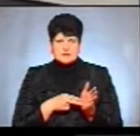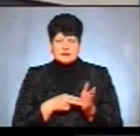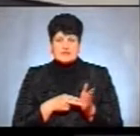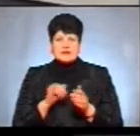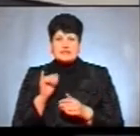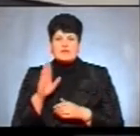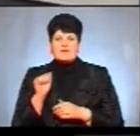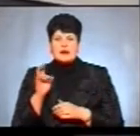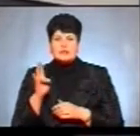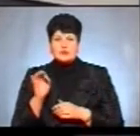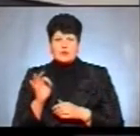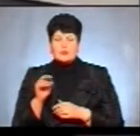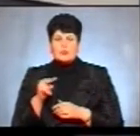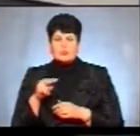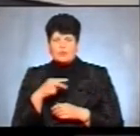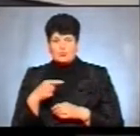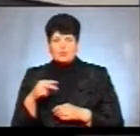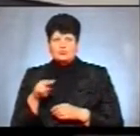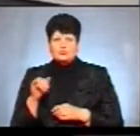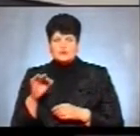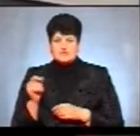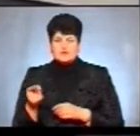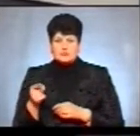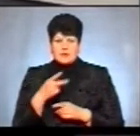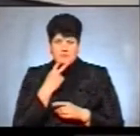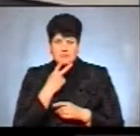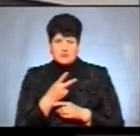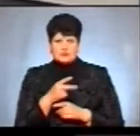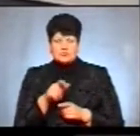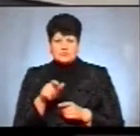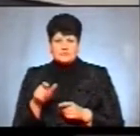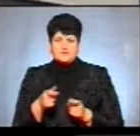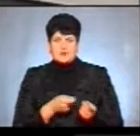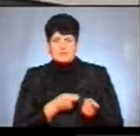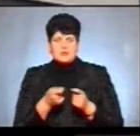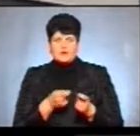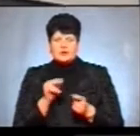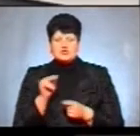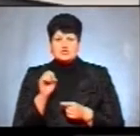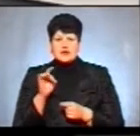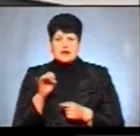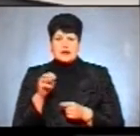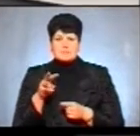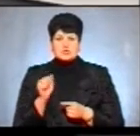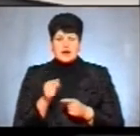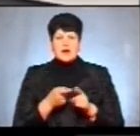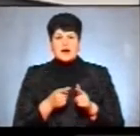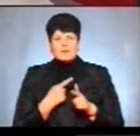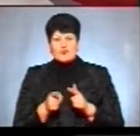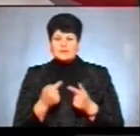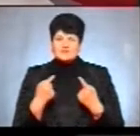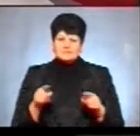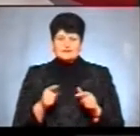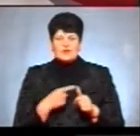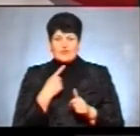до Тернополя, і бачать громадян, які перевозять червонокнижну рослину, черемшу або цибулю ведмежу.